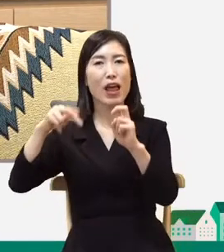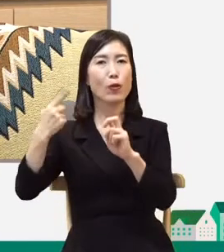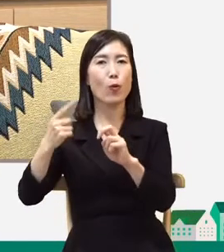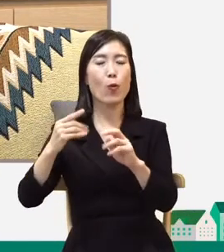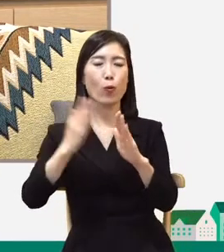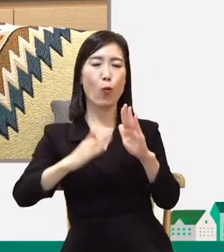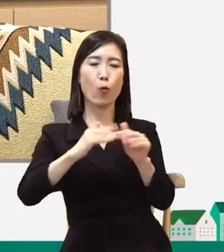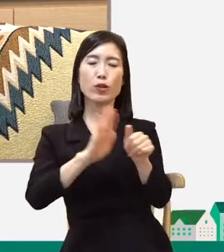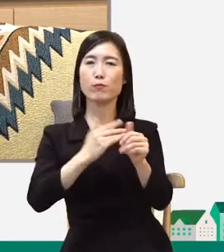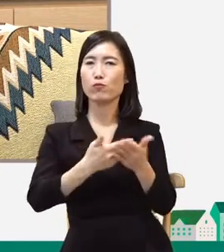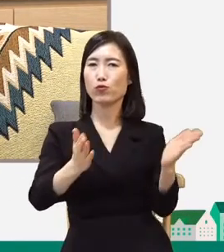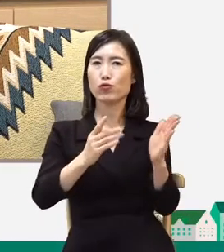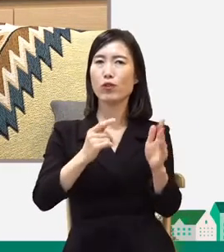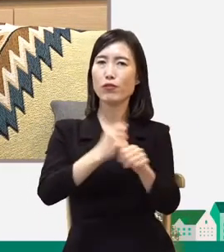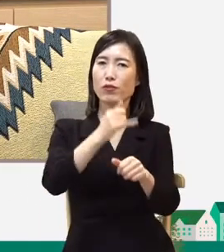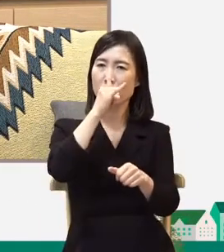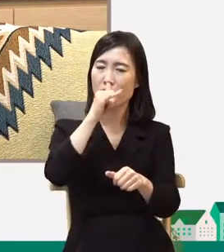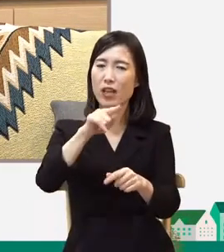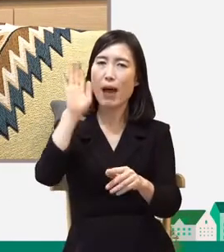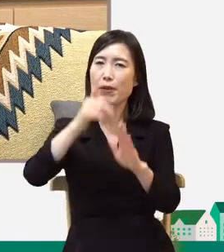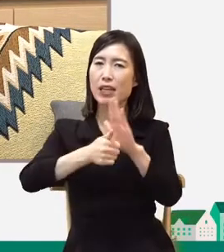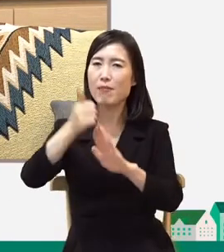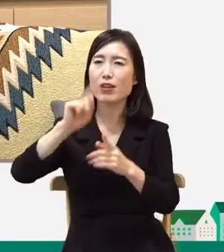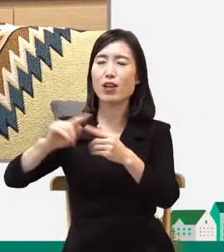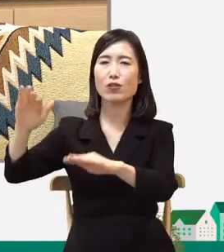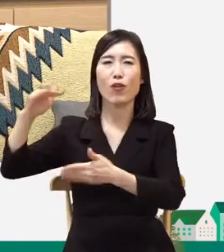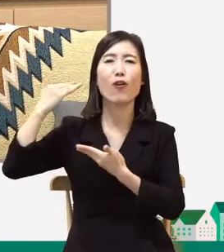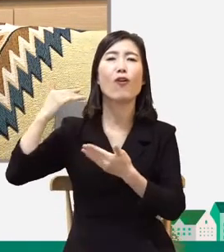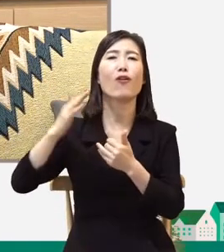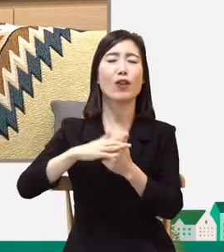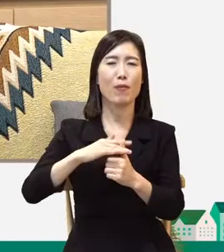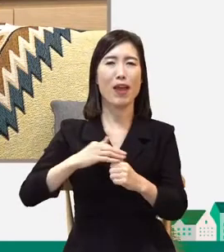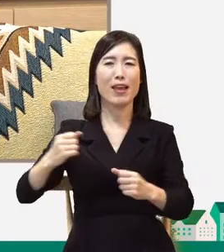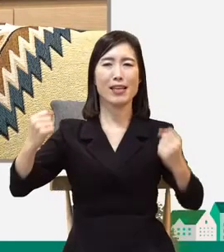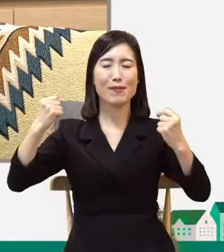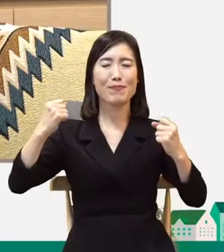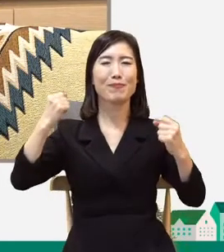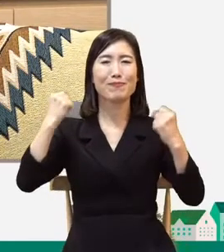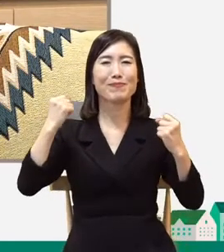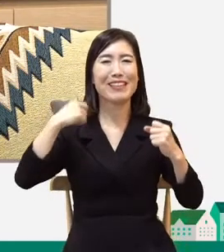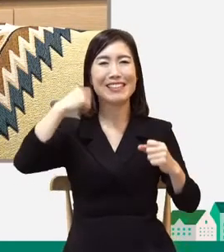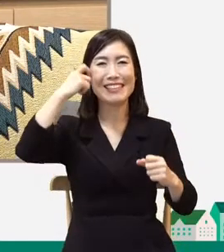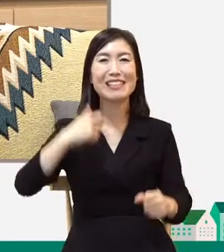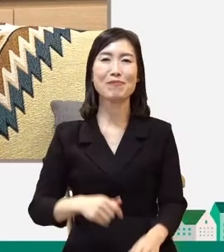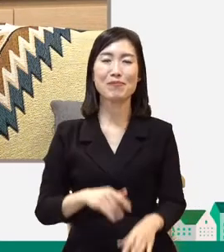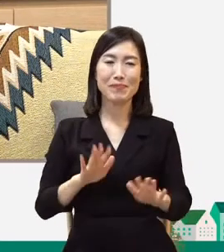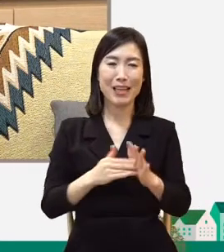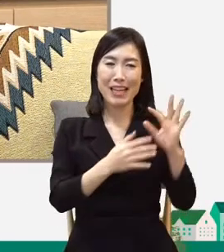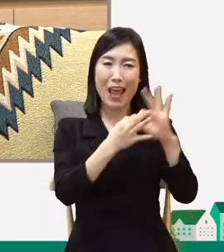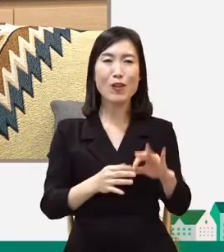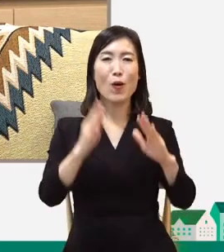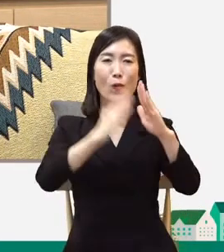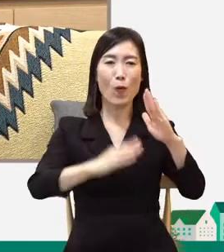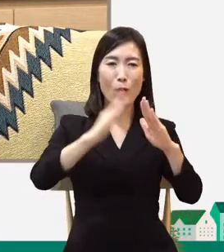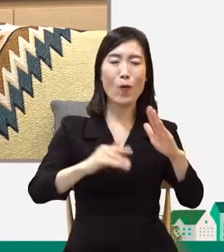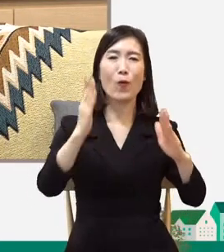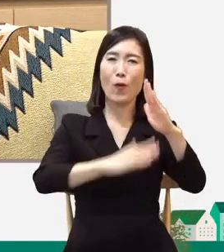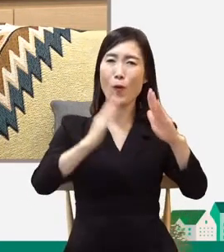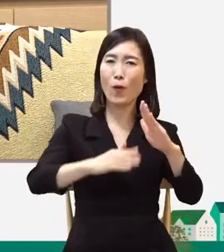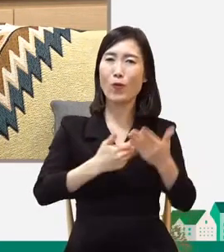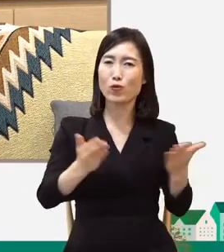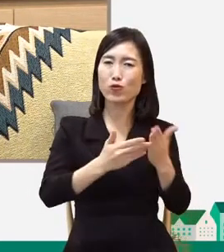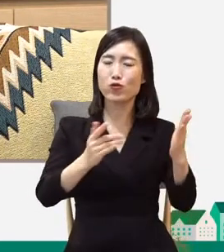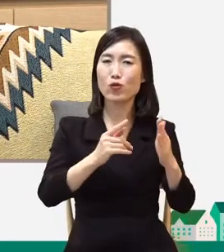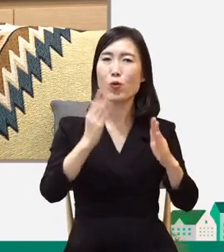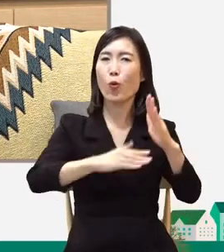굉장히 의미 있는 것 같아요. 지금까지 저희가 들었던 지원주택의 공급주체들은 대부분 공공기관이었는데 지금